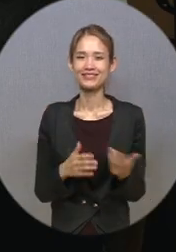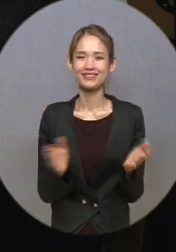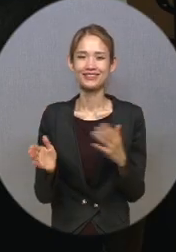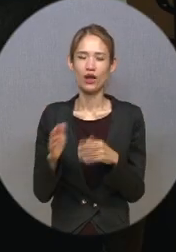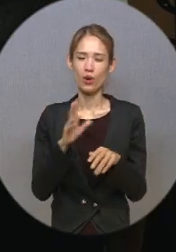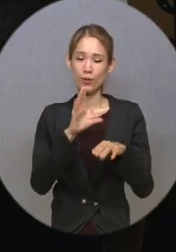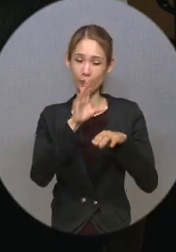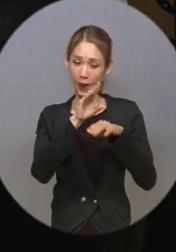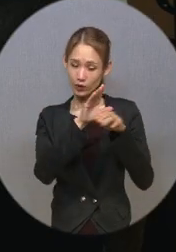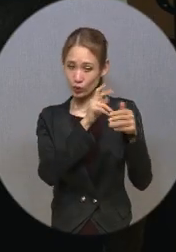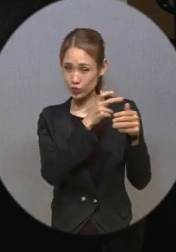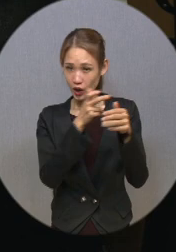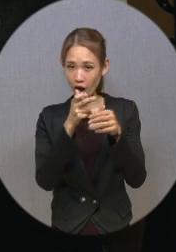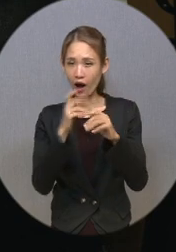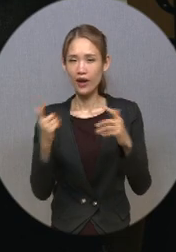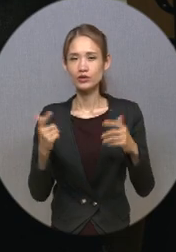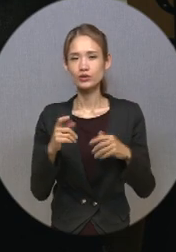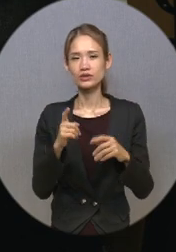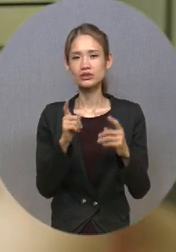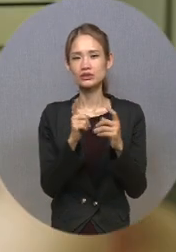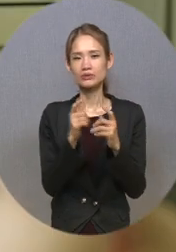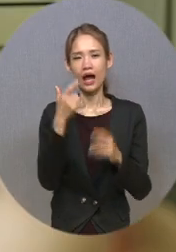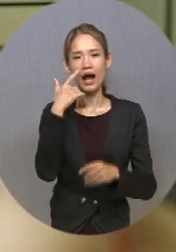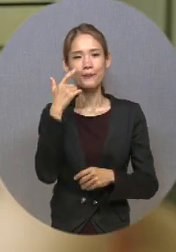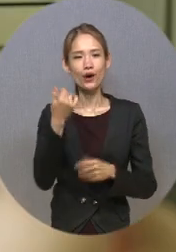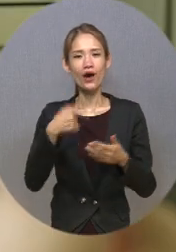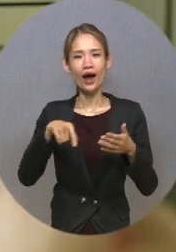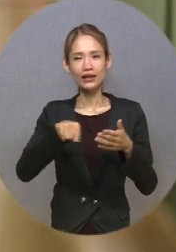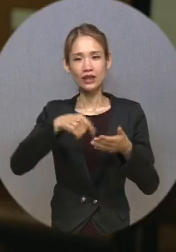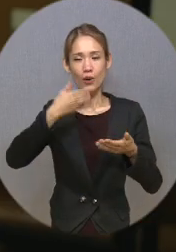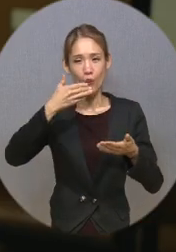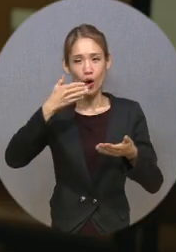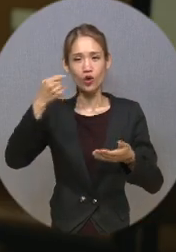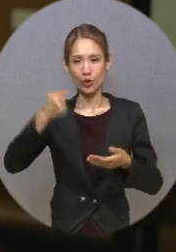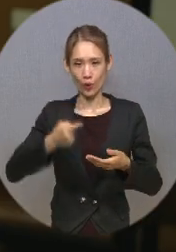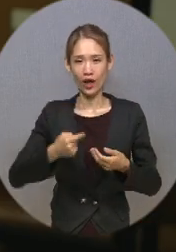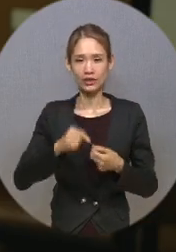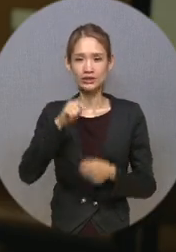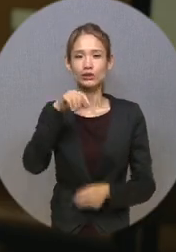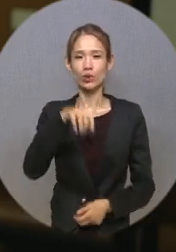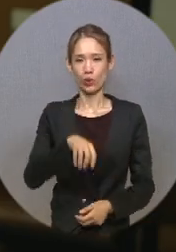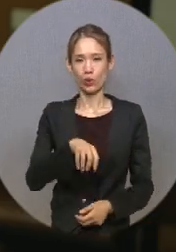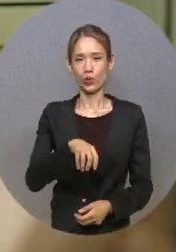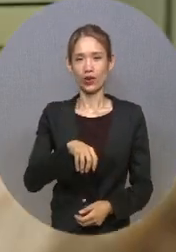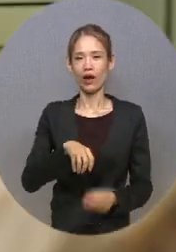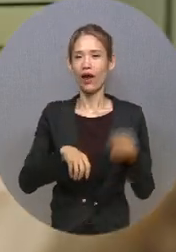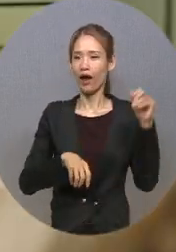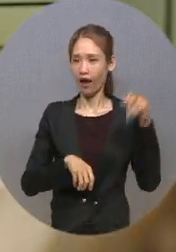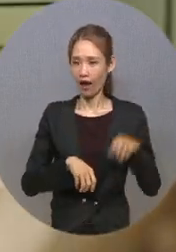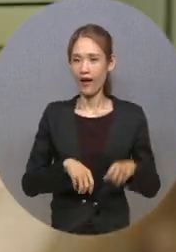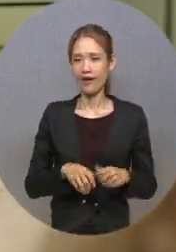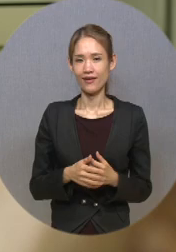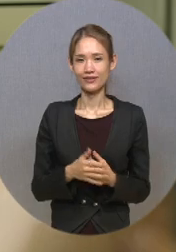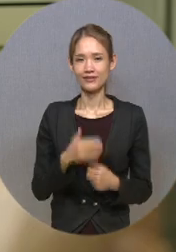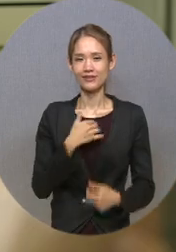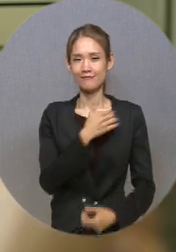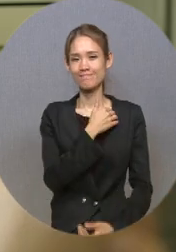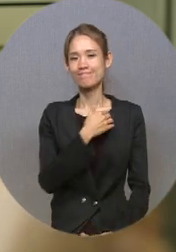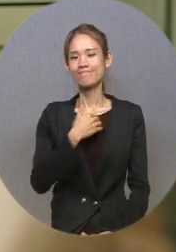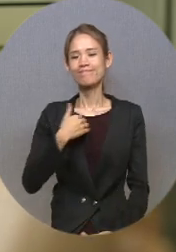촬영이 아니라 실제로 남해 왔을 때도 아버지랑 같이 많이 먹으러 오는 식당이에요. 이곳이요? 그러다 보니까 나는 자신